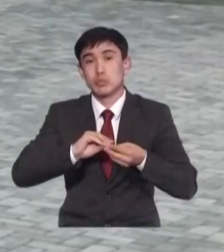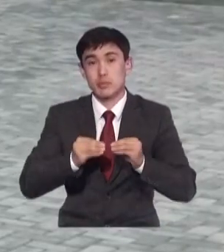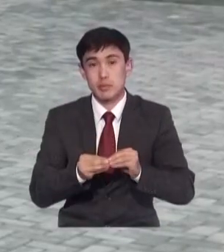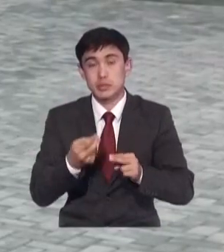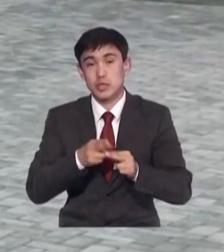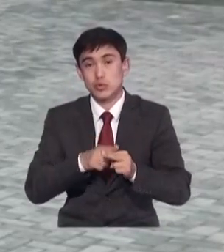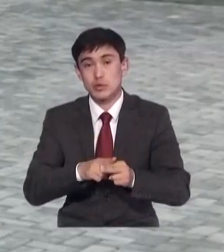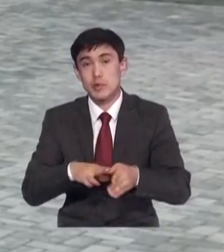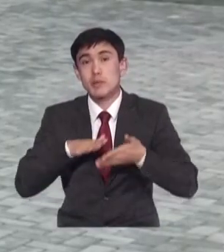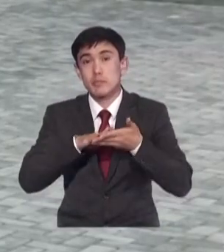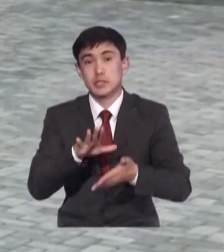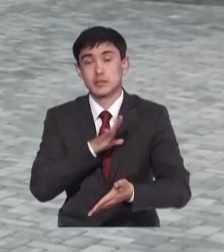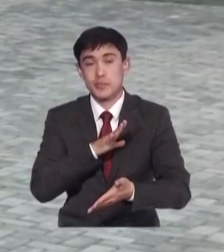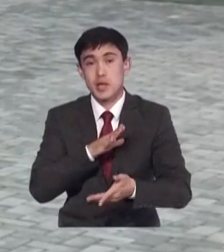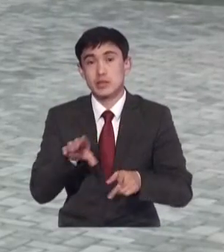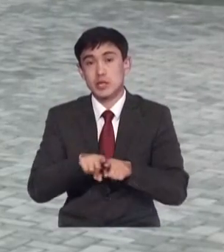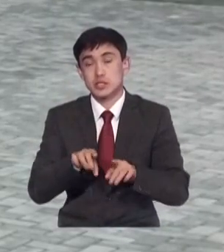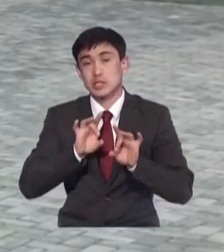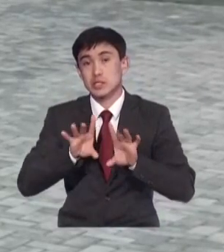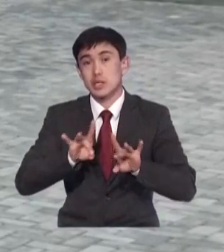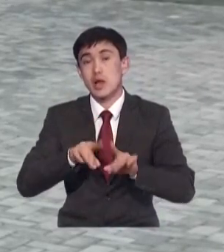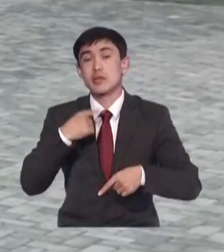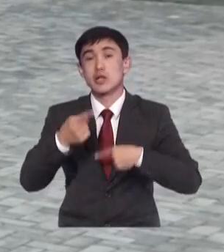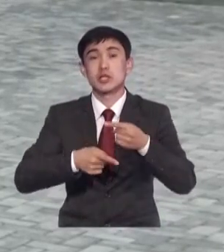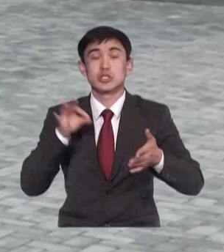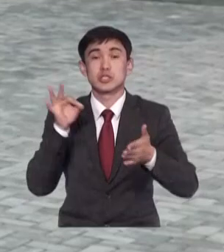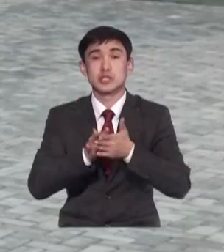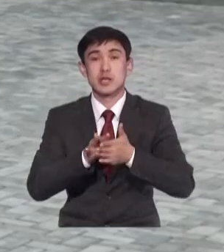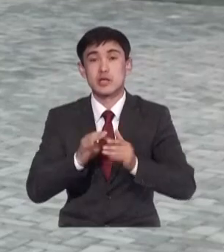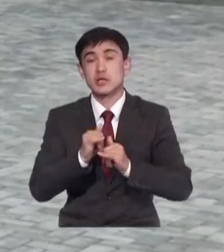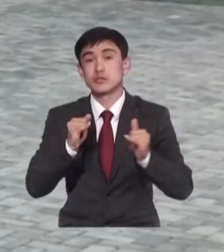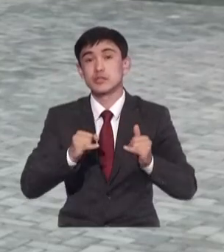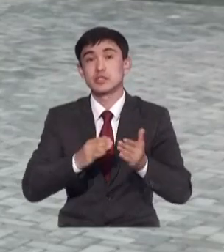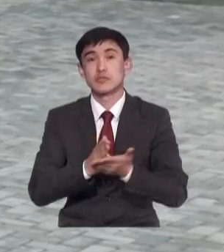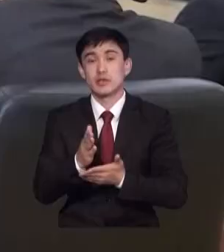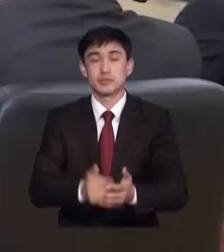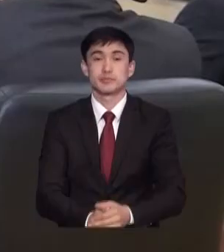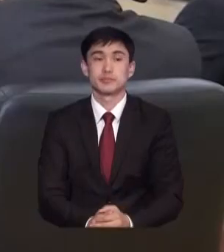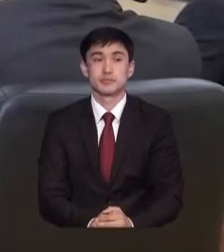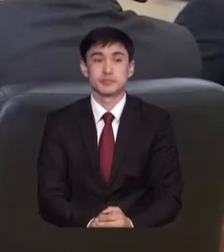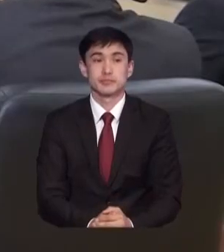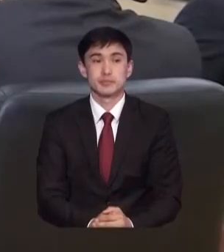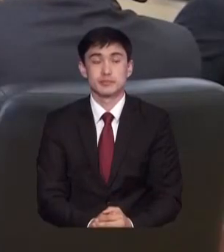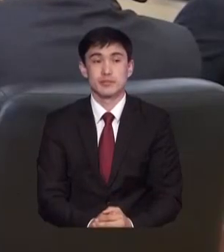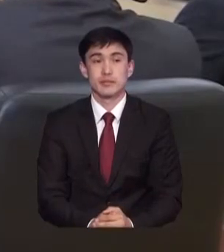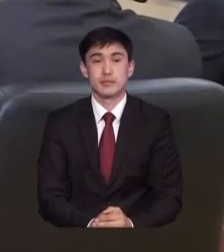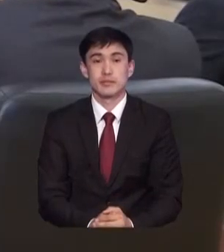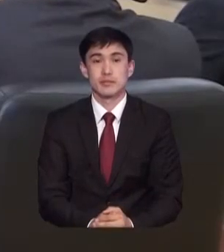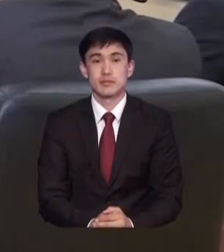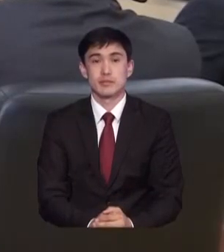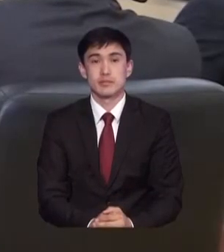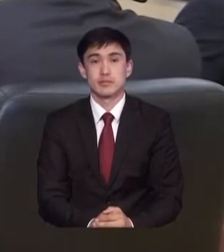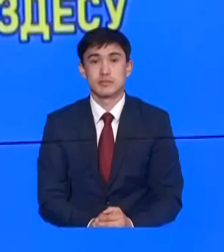с которым к нам обратились. Также мы рассказали и о дальнейших целях и развитии сферы. Карина Закриева,